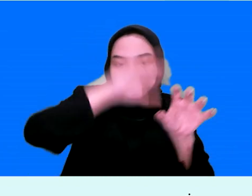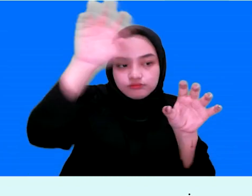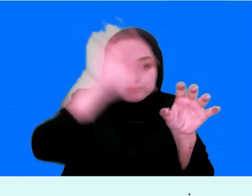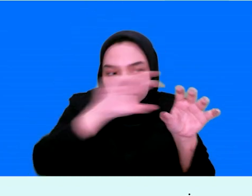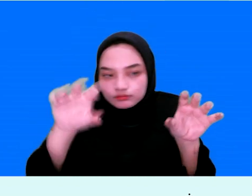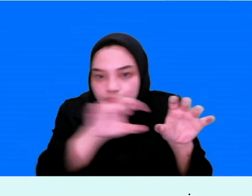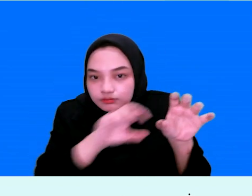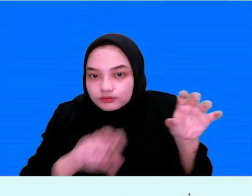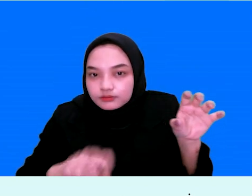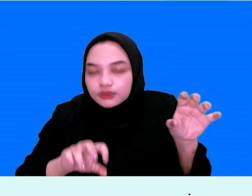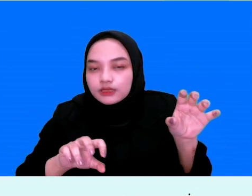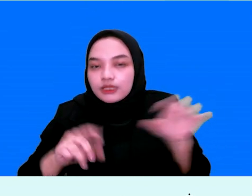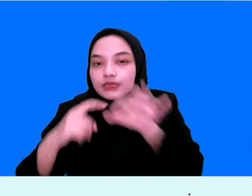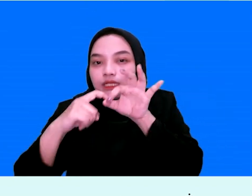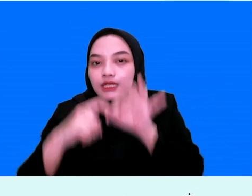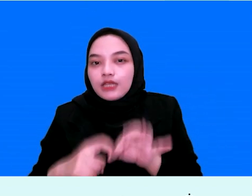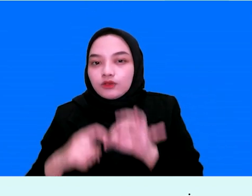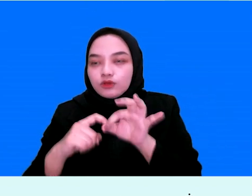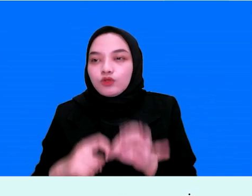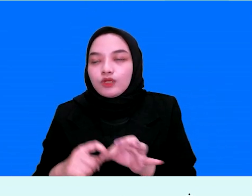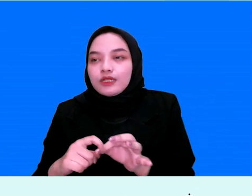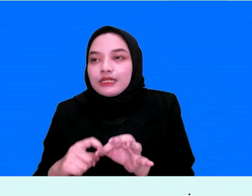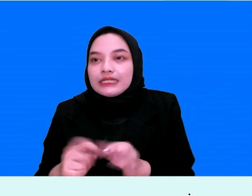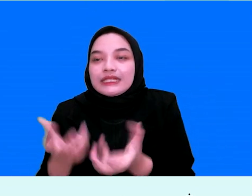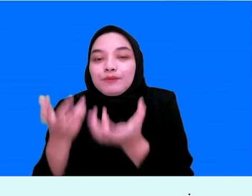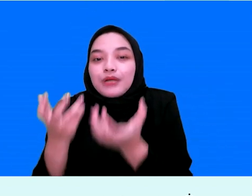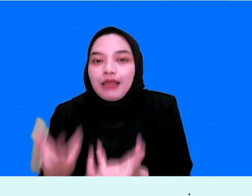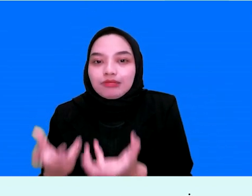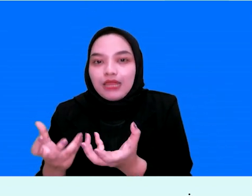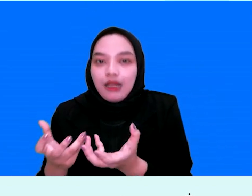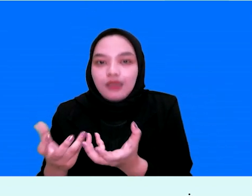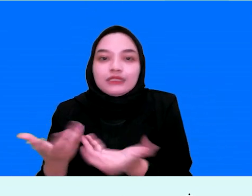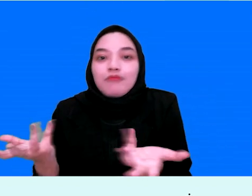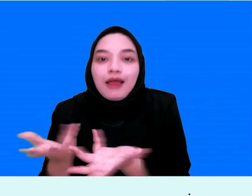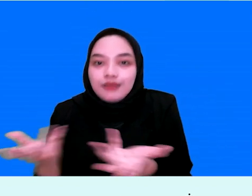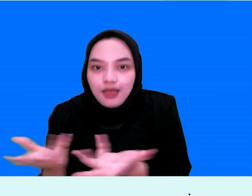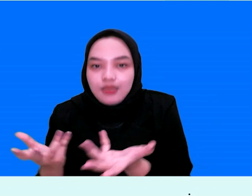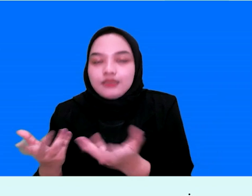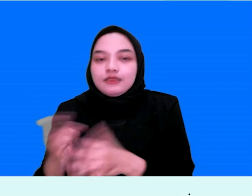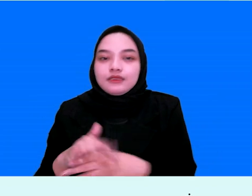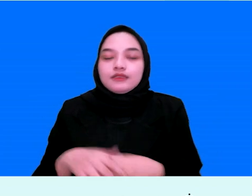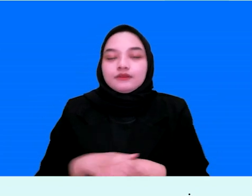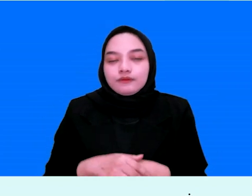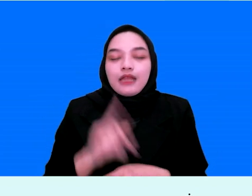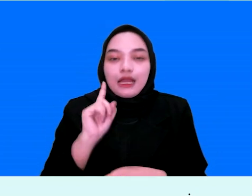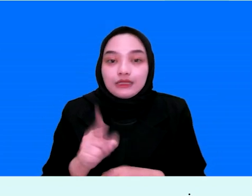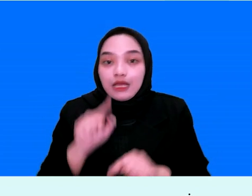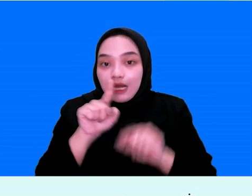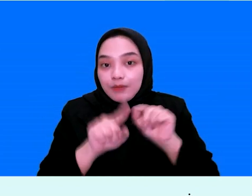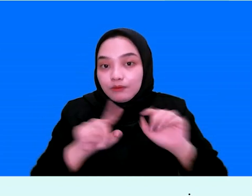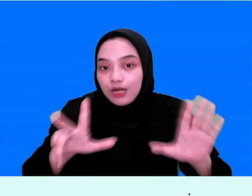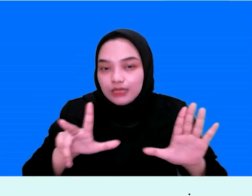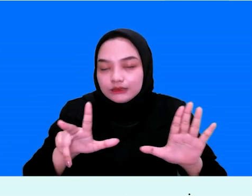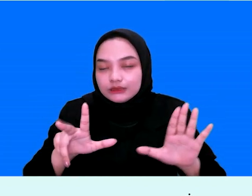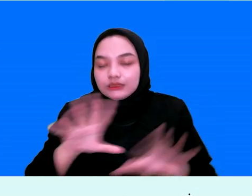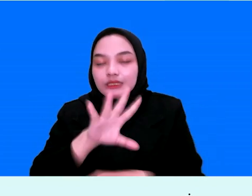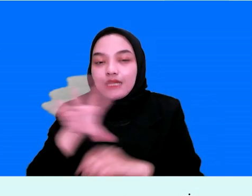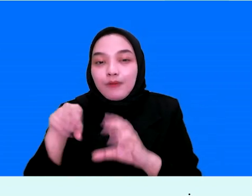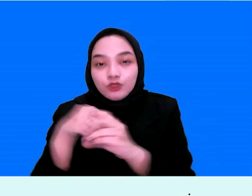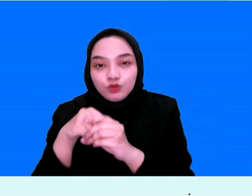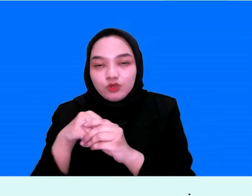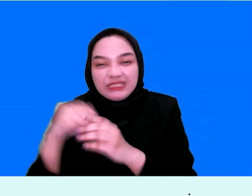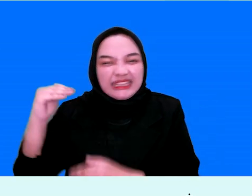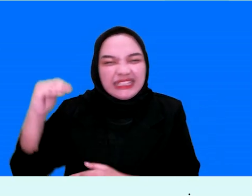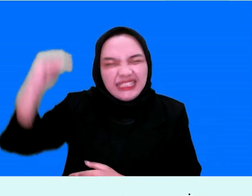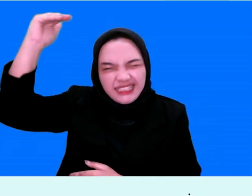kategorikan berdasarkan dengan skala severity yang tadi sudah dijelaskan. Jadi ada 18 isu yang kategorinya